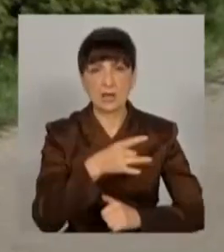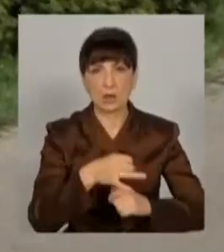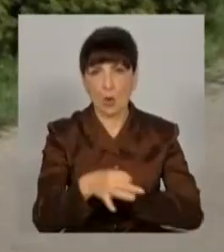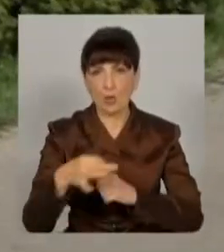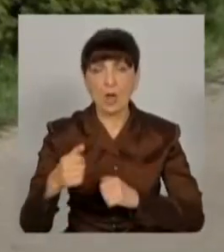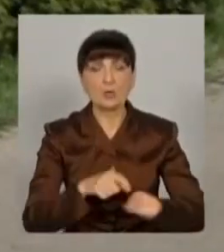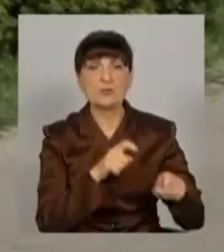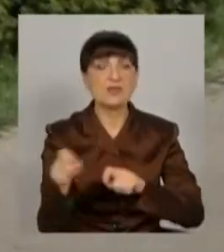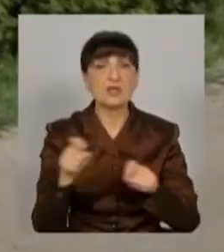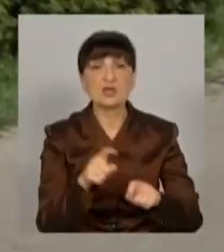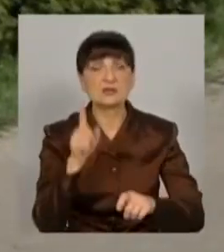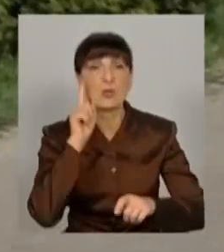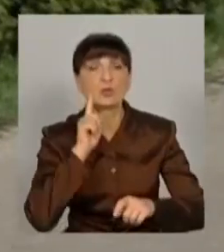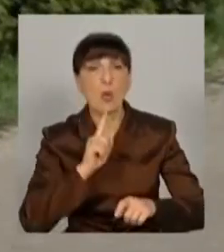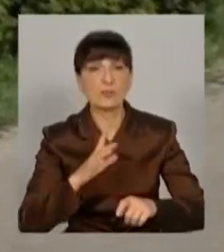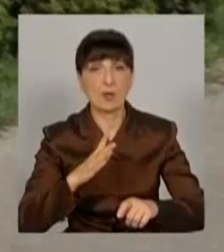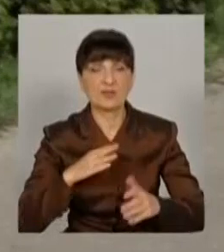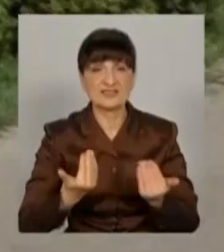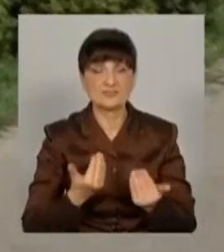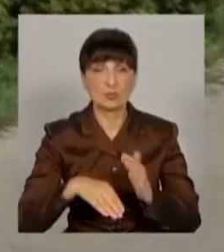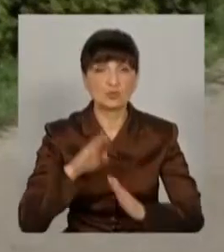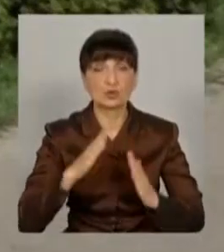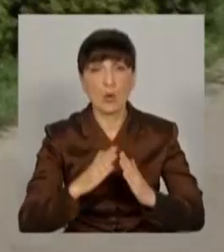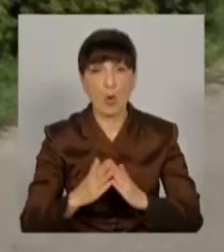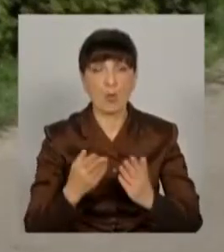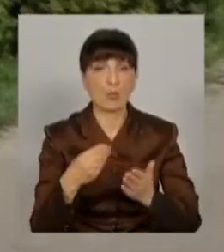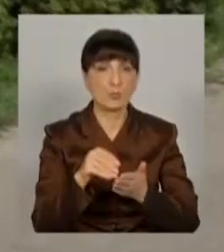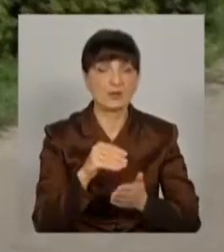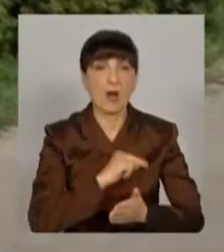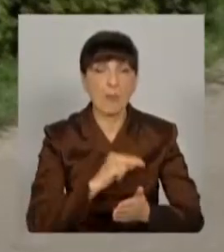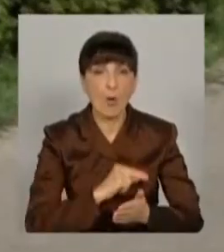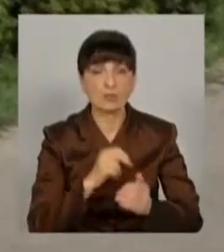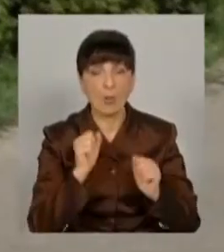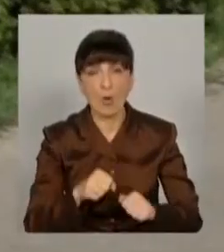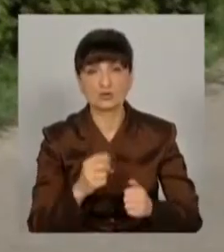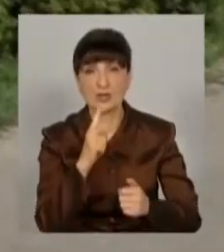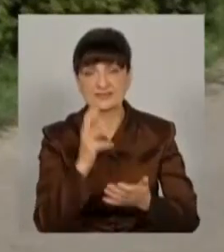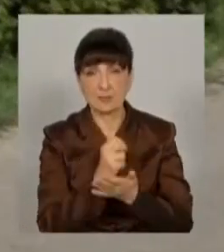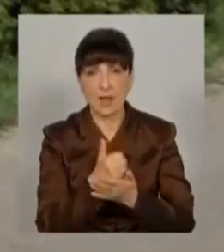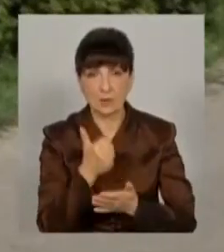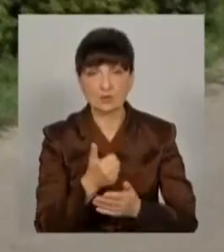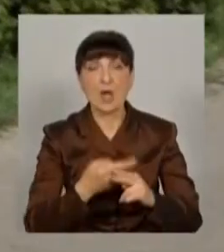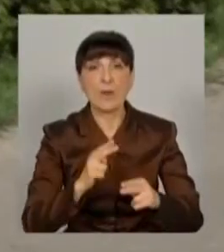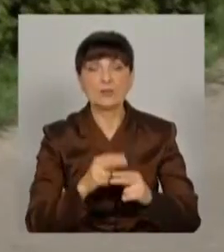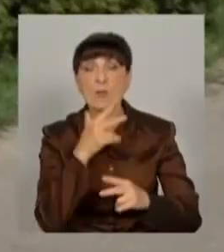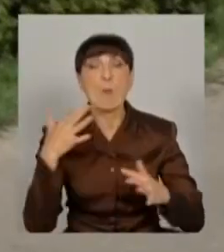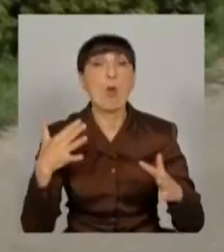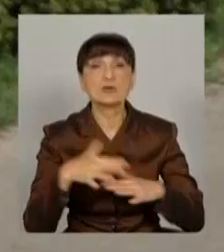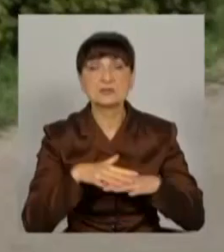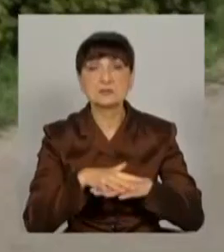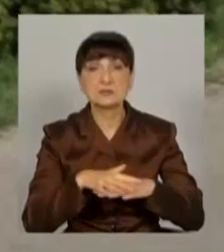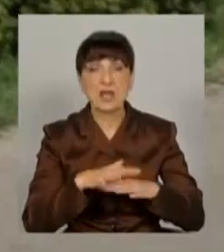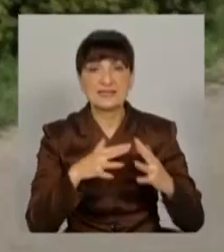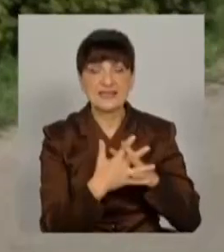Люди переезжают туда, где они могли бы улучшить свои жилищные условия, найти более высокооплачиваемую работу. Потому концентрация на сельской местности